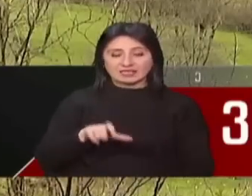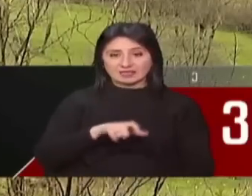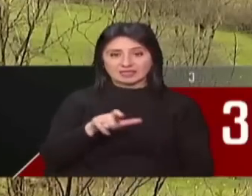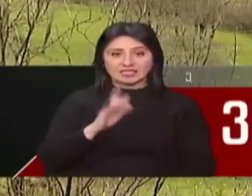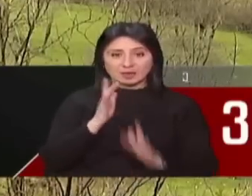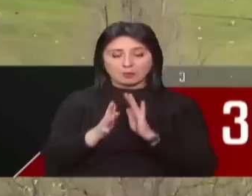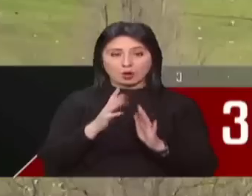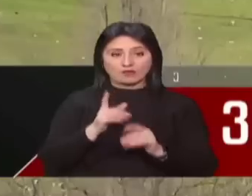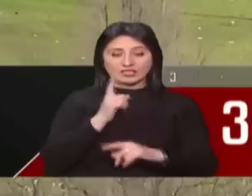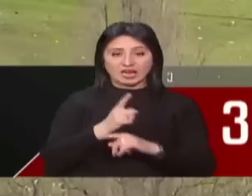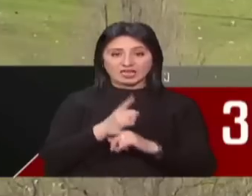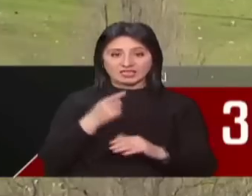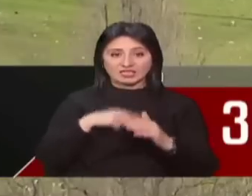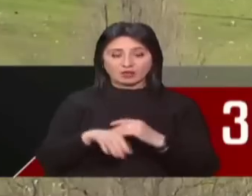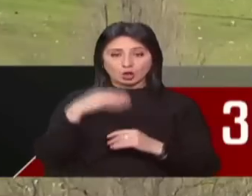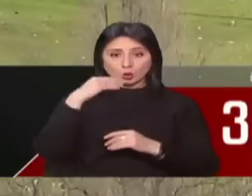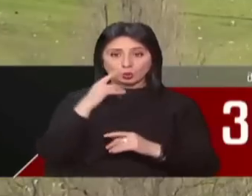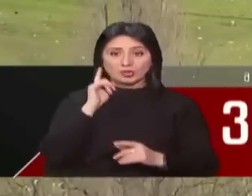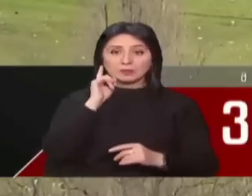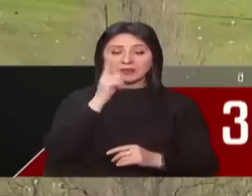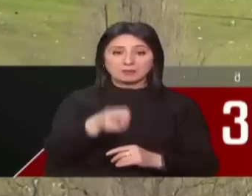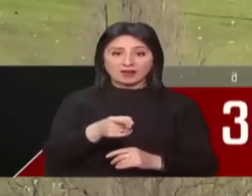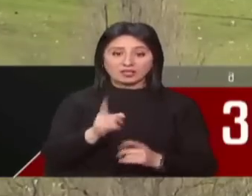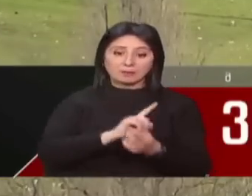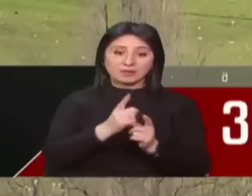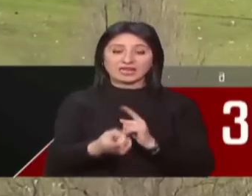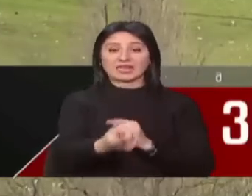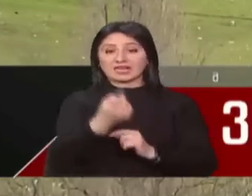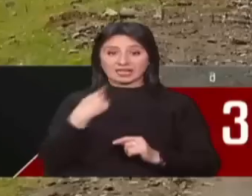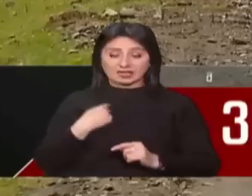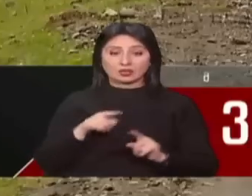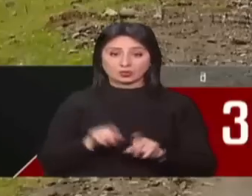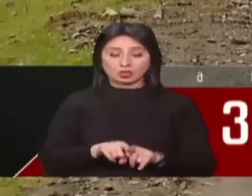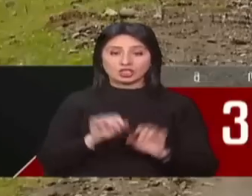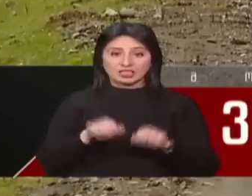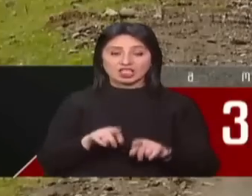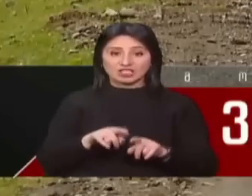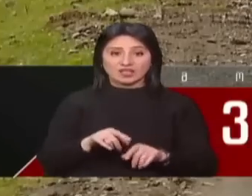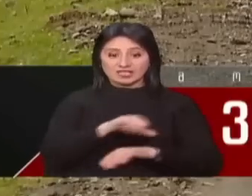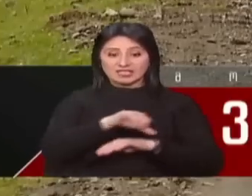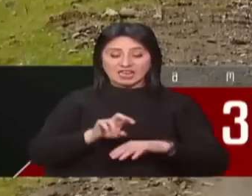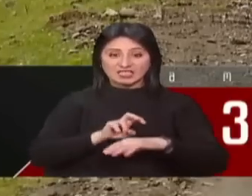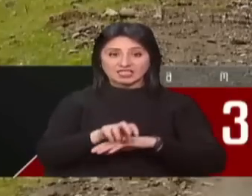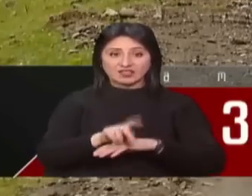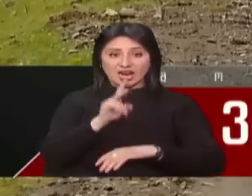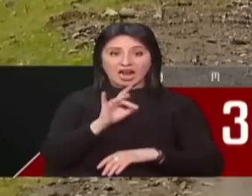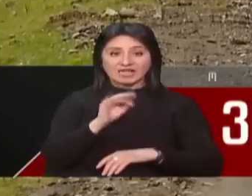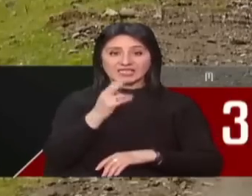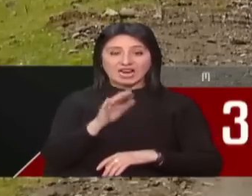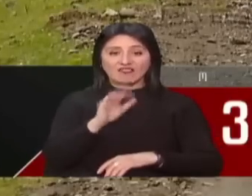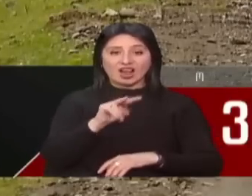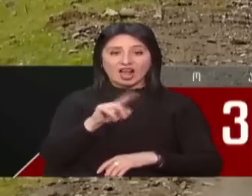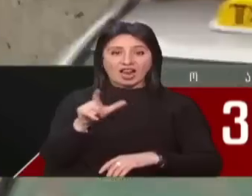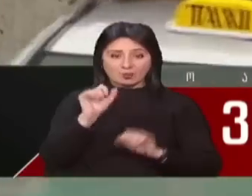გზაზე მოძრაობის აკრძალვის გამო თურქეთის მიმართულებით და პირიქით მოძრავ სატრანსპორტო საშუალებებს საზღურის კვეთა კარწახისა და ვალეს